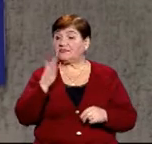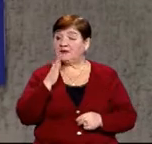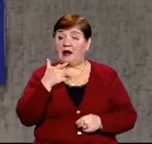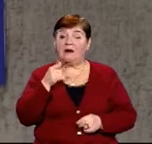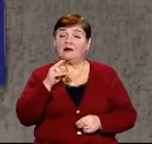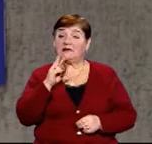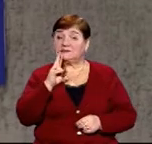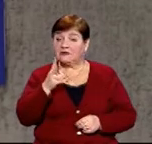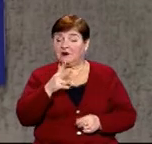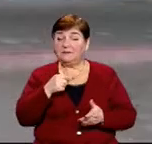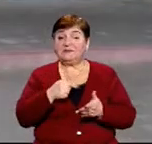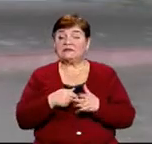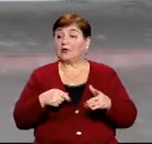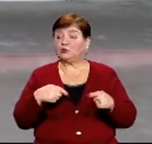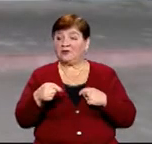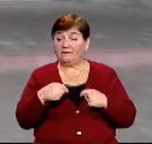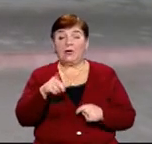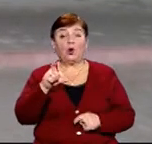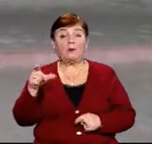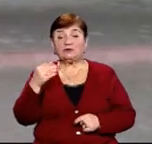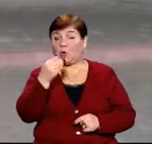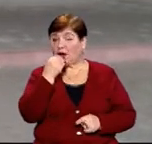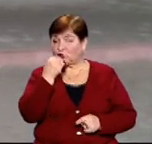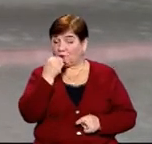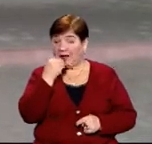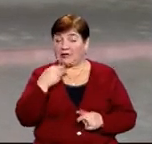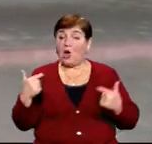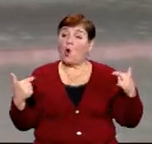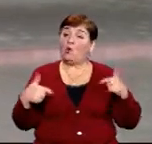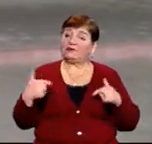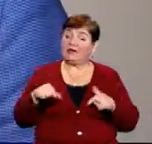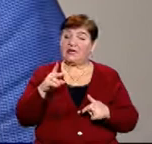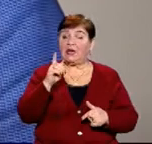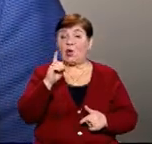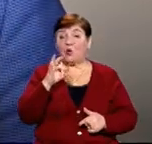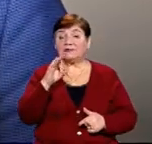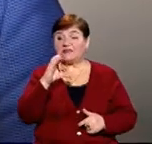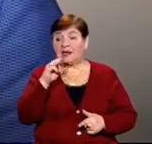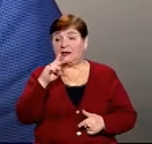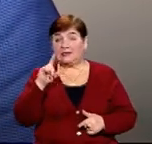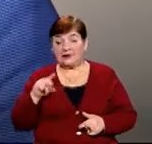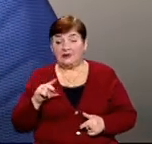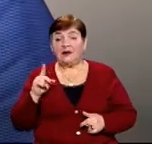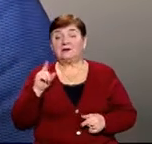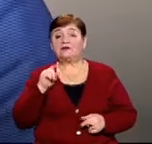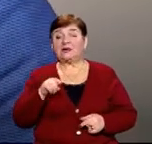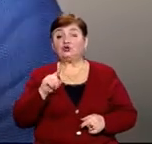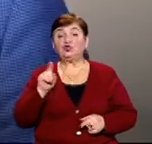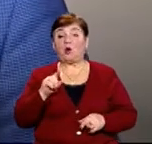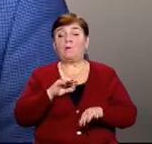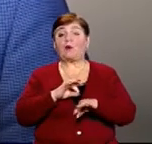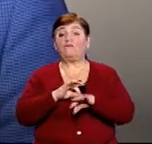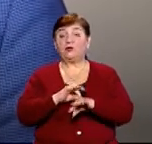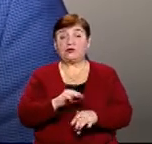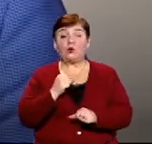Грицика, відвідують місця торгівлі, громадського харчування, готелі та хостели. Те, що проходить робота